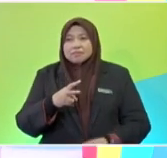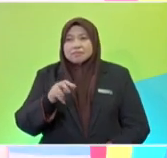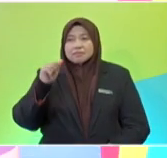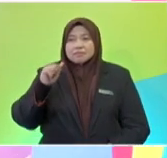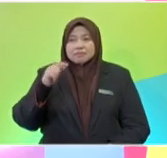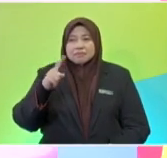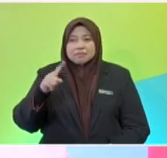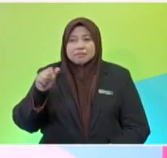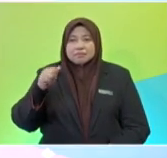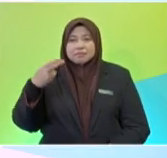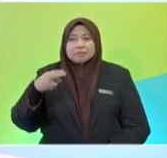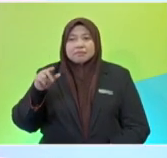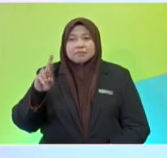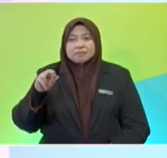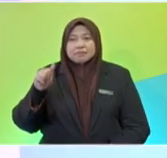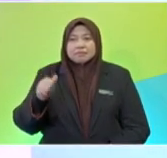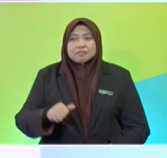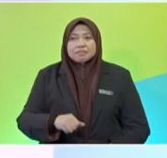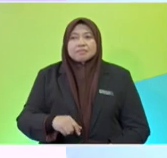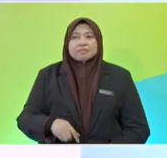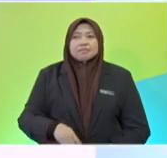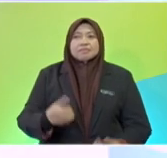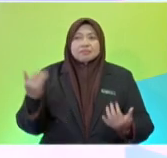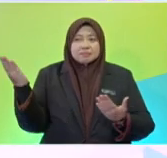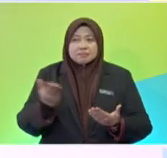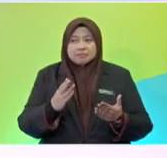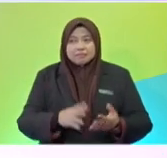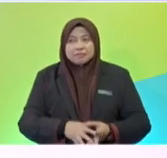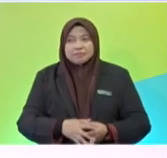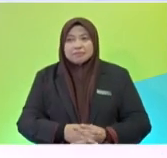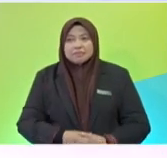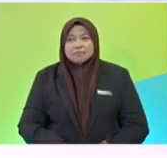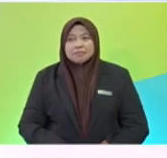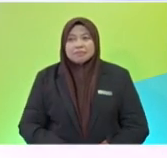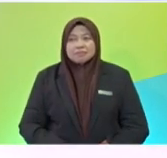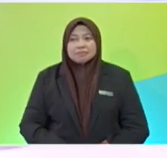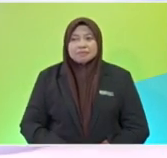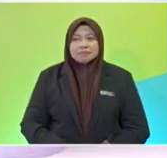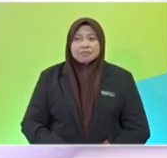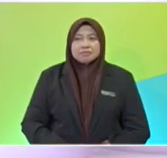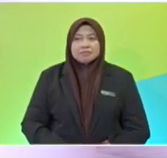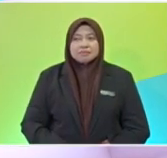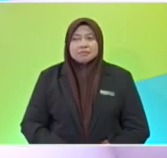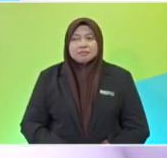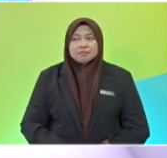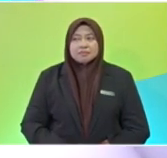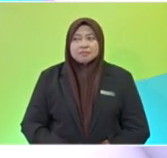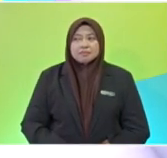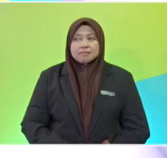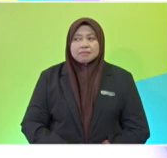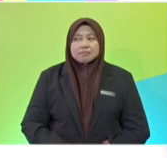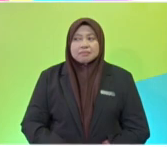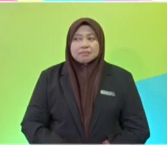batik blok di situ silakan Azzahra untuk mau nikah ayat yang pertama akhirnya berhati-hati menconting bagian menarik rambut dengan tepung